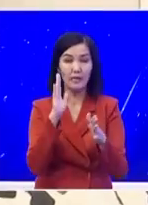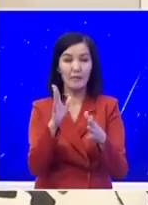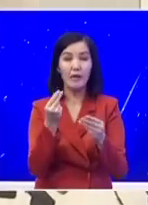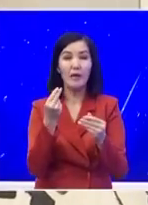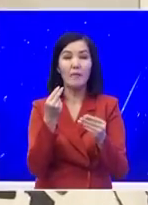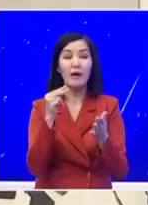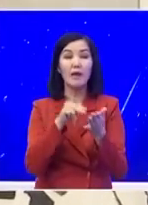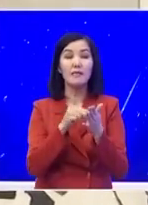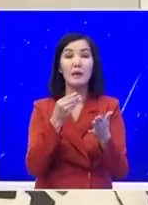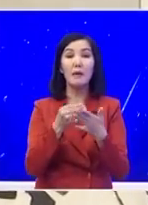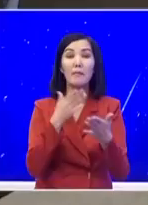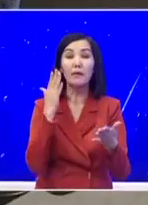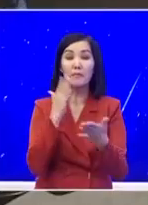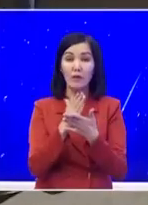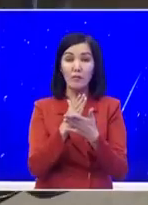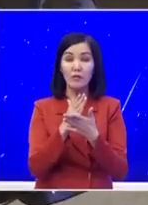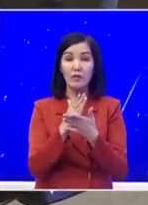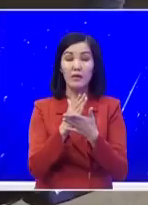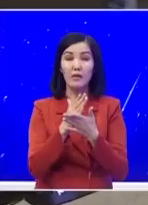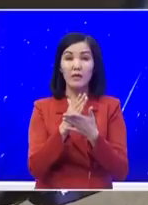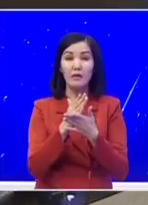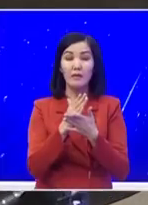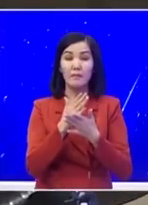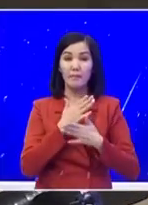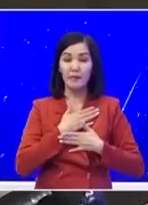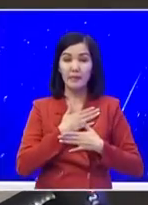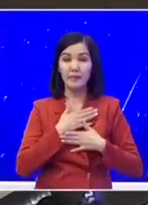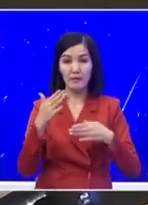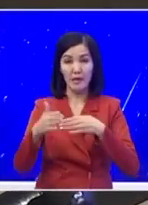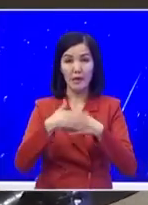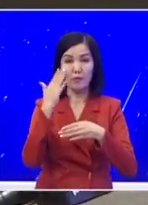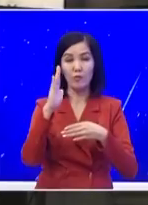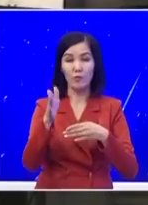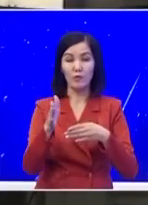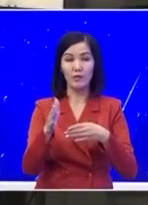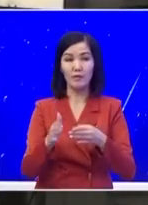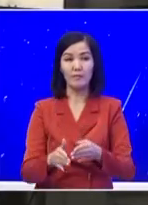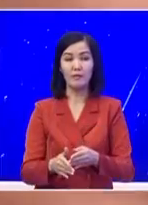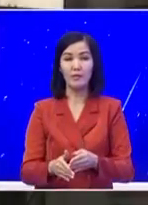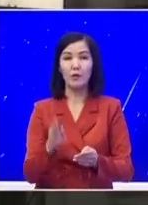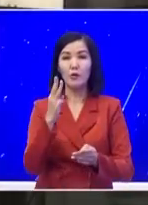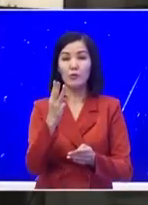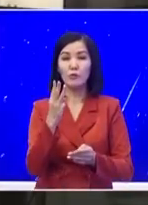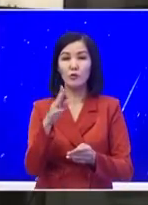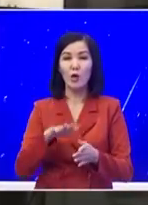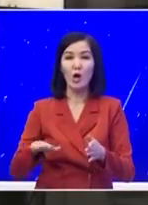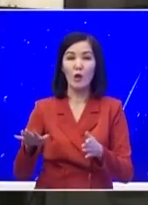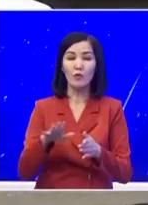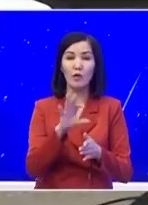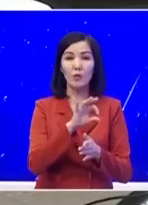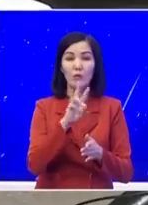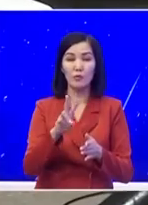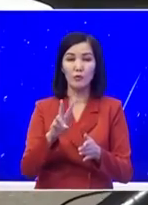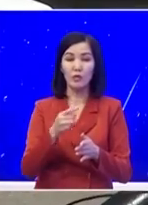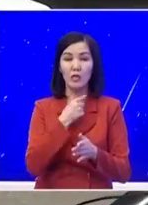қымбат сатып атқан нәрсе белгілі болса бізге, біз оларға әкімшілік шара қолданамыз. Үш аудан оңтүстік өңірінде